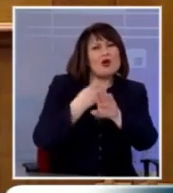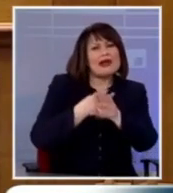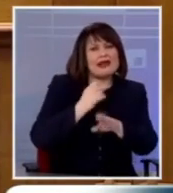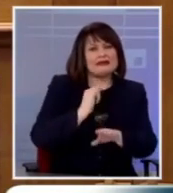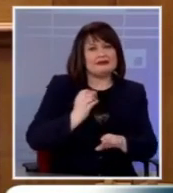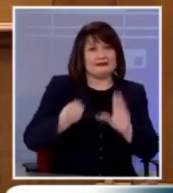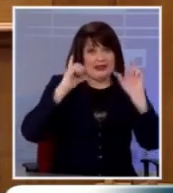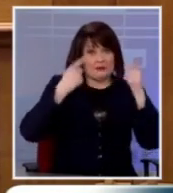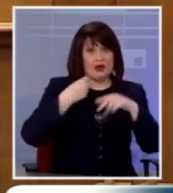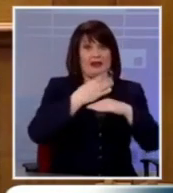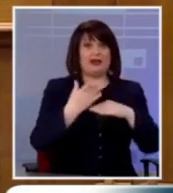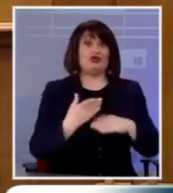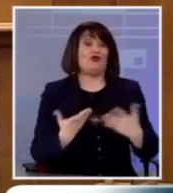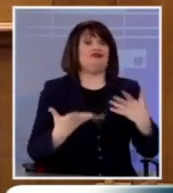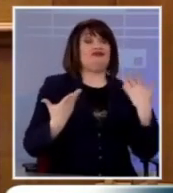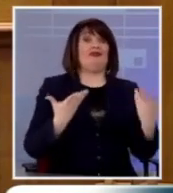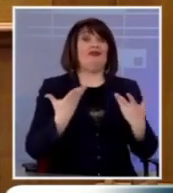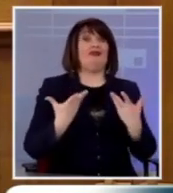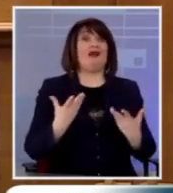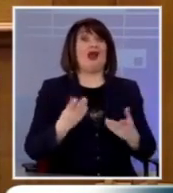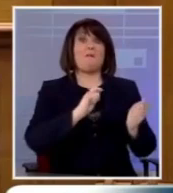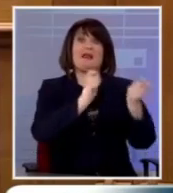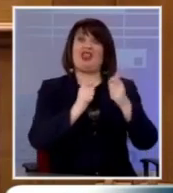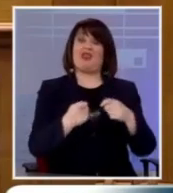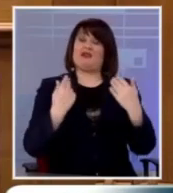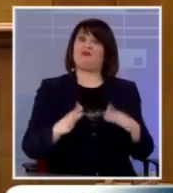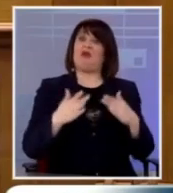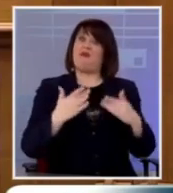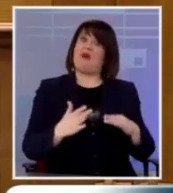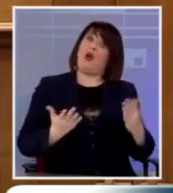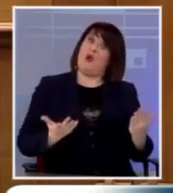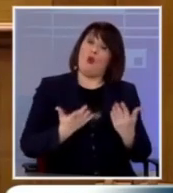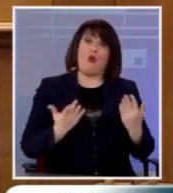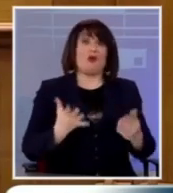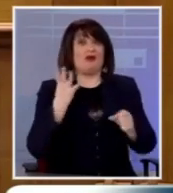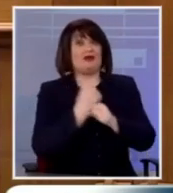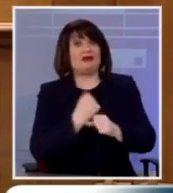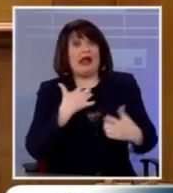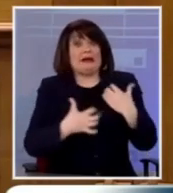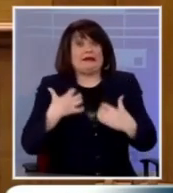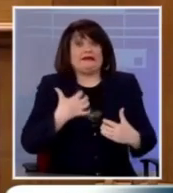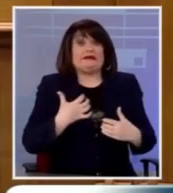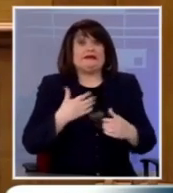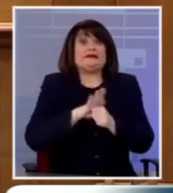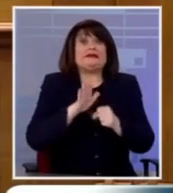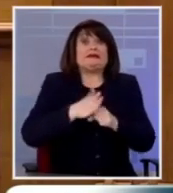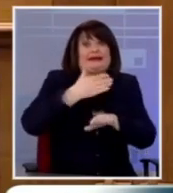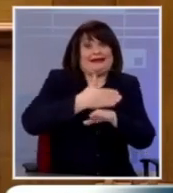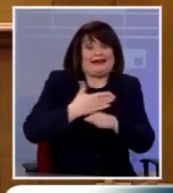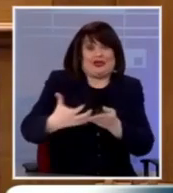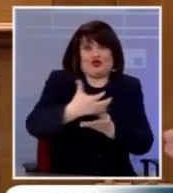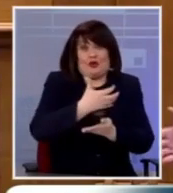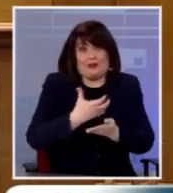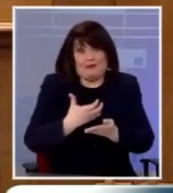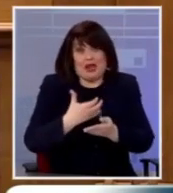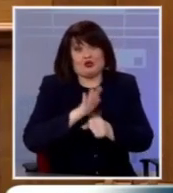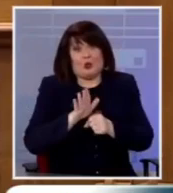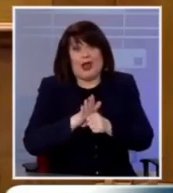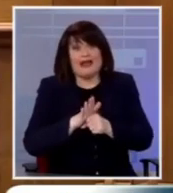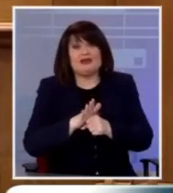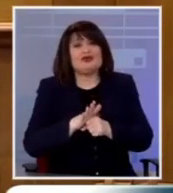Νέα Δημοκρατία που επέρονται ότι φέραν μεταρρυθμίσεις και ότι αγωνιούν για το ελάχιστο εγγυημένο εισόδημα, τι